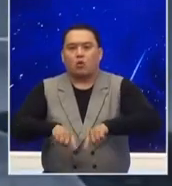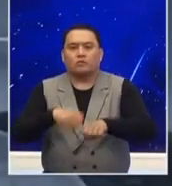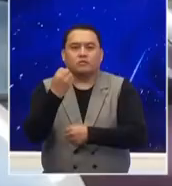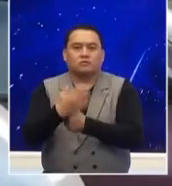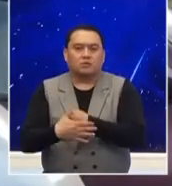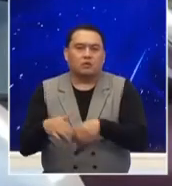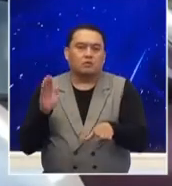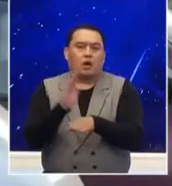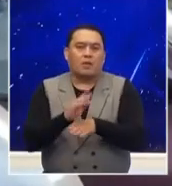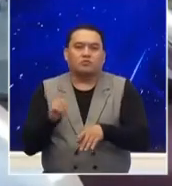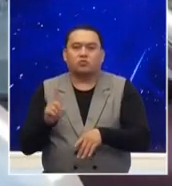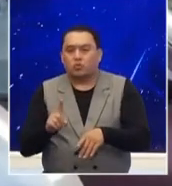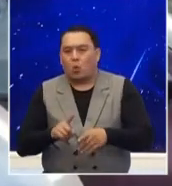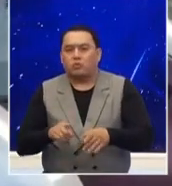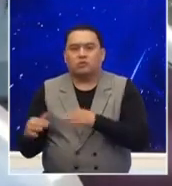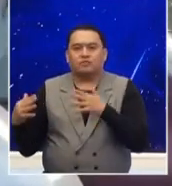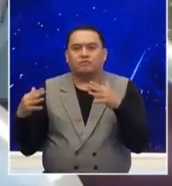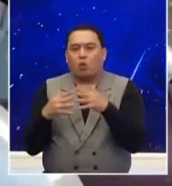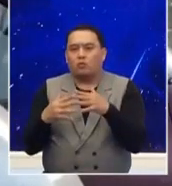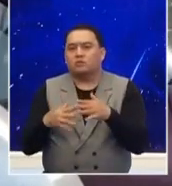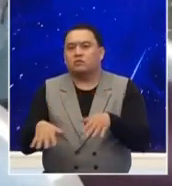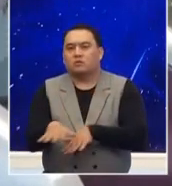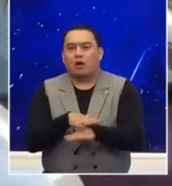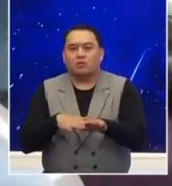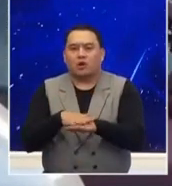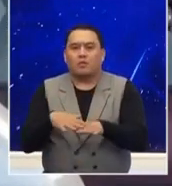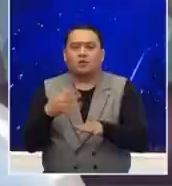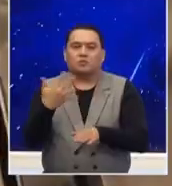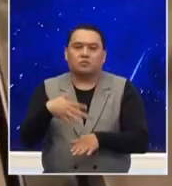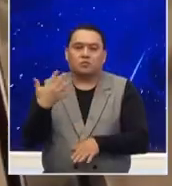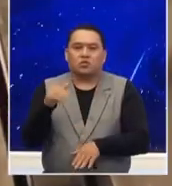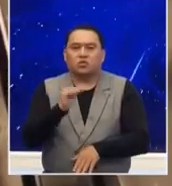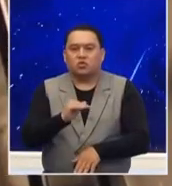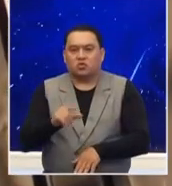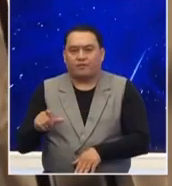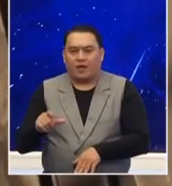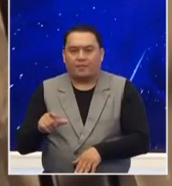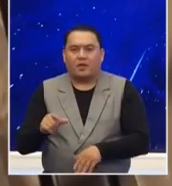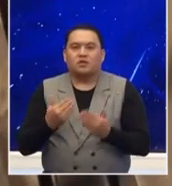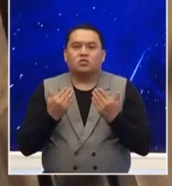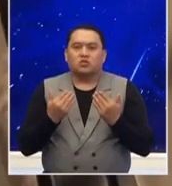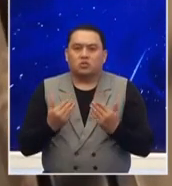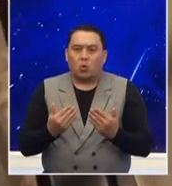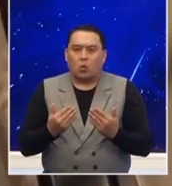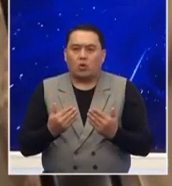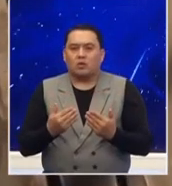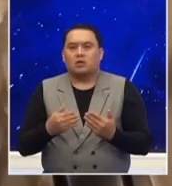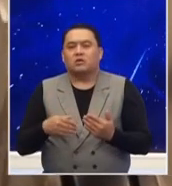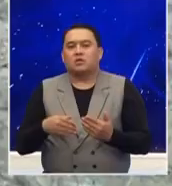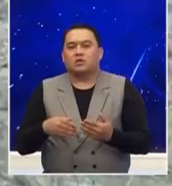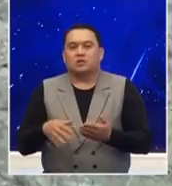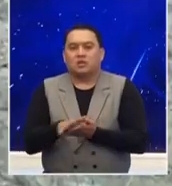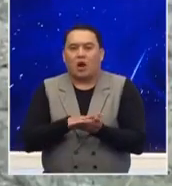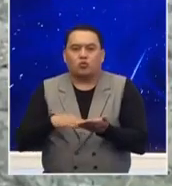центр. Добавим, до начала боевых действий население города составляло около 55 тысяч человек. Теперь Степанакерт